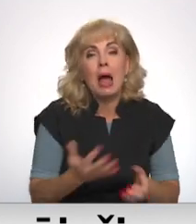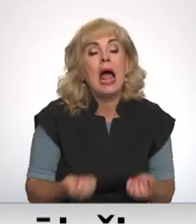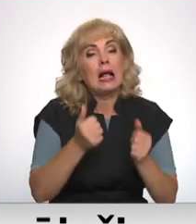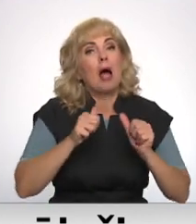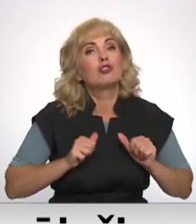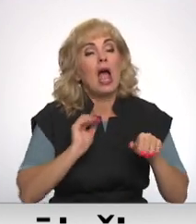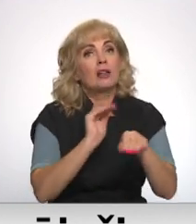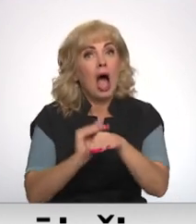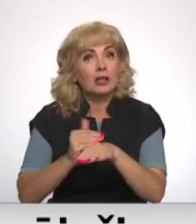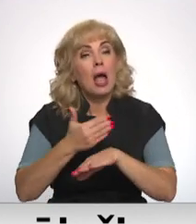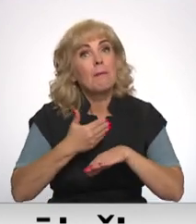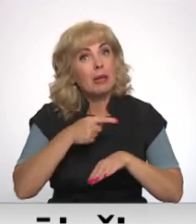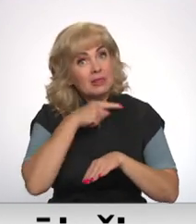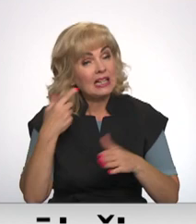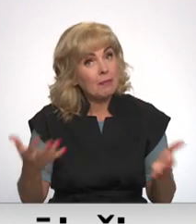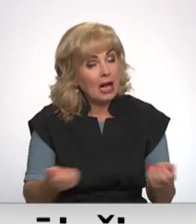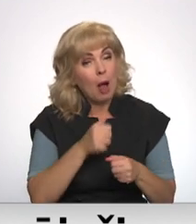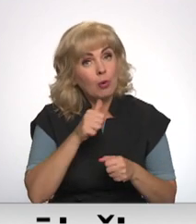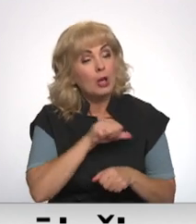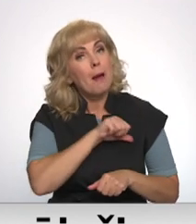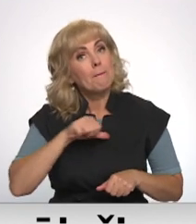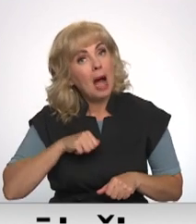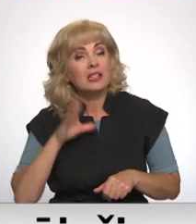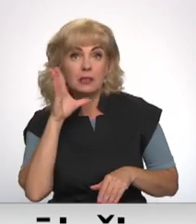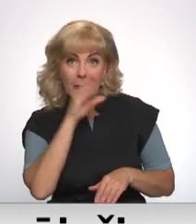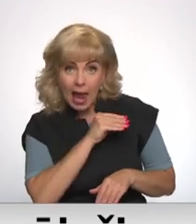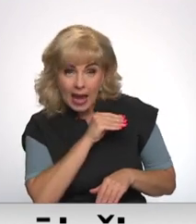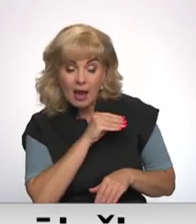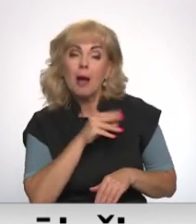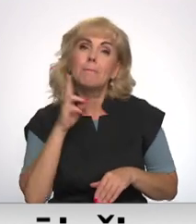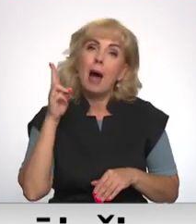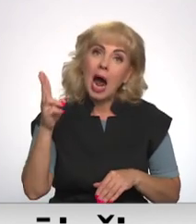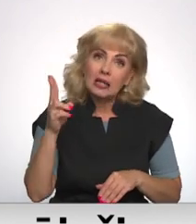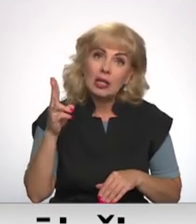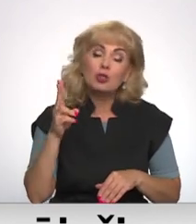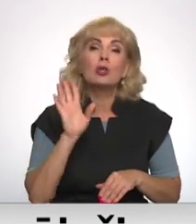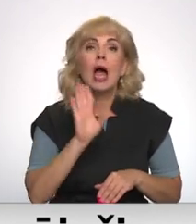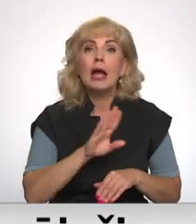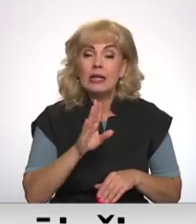atgādina, ka pirms steigties ūdenī glābt, ir jāizvērtē savas spējas un jāpārliecinās, ka ir izsaukti glābēji.